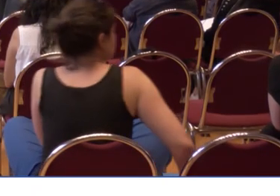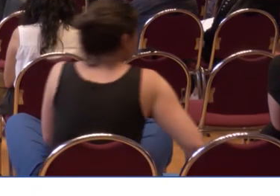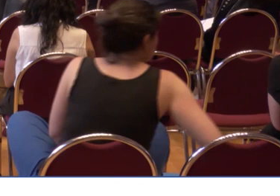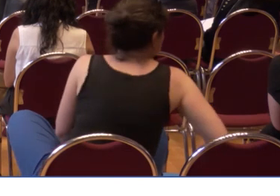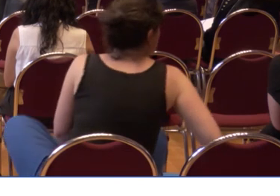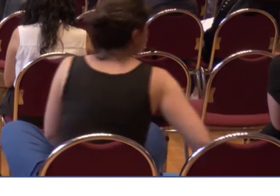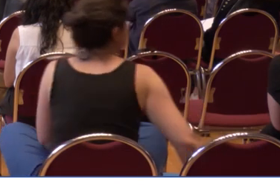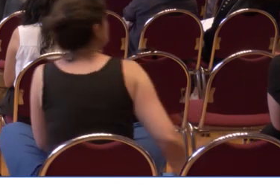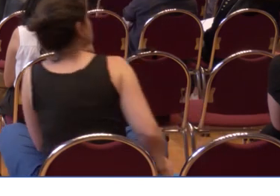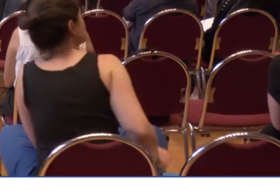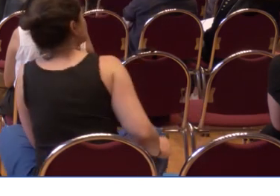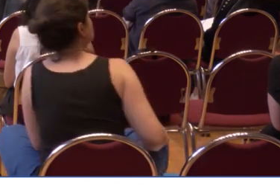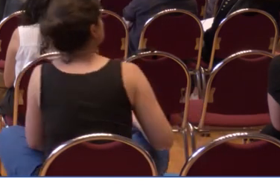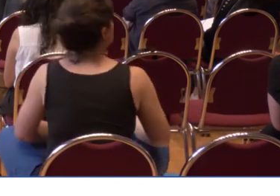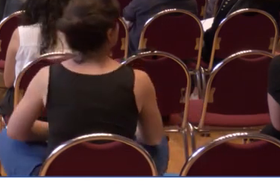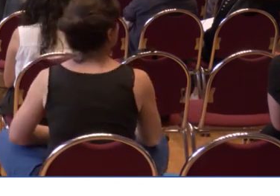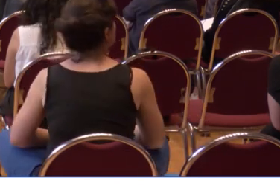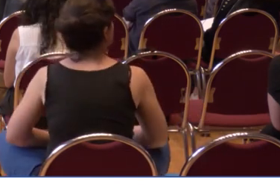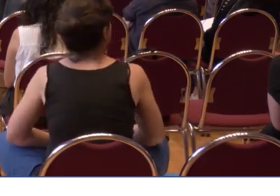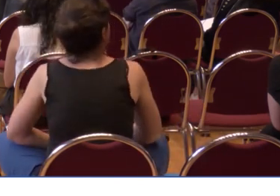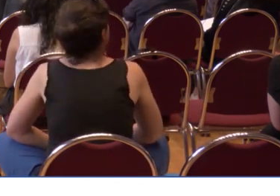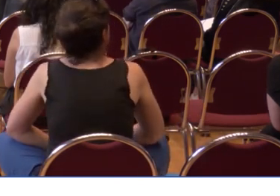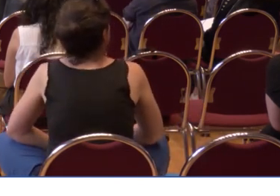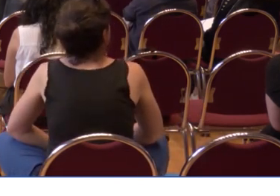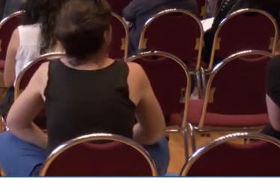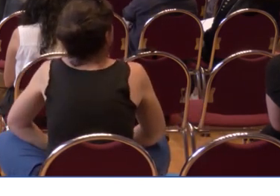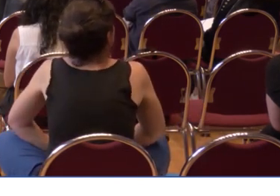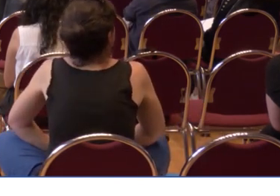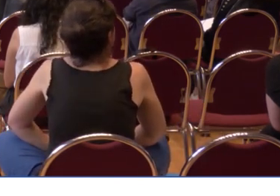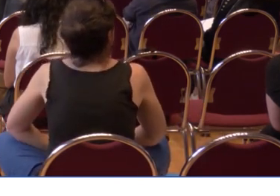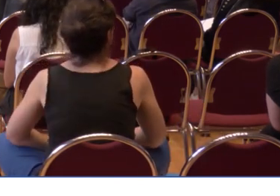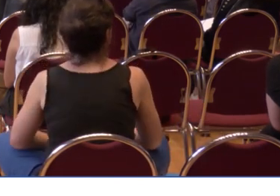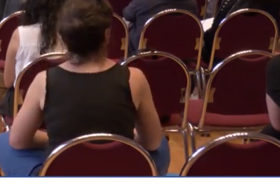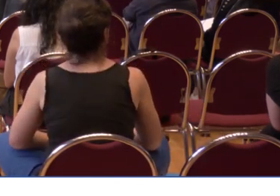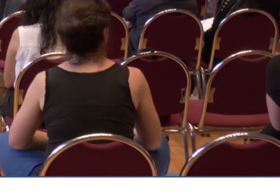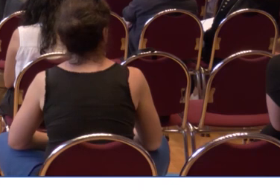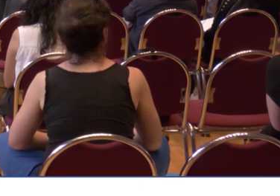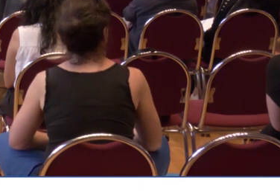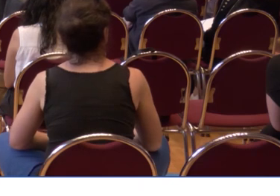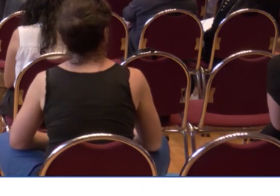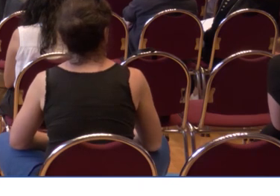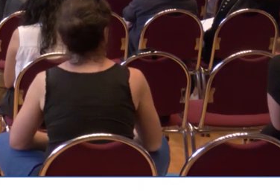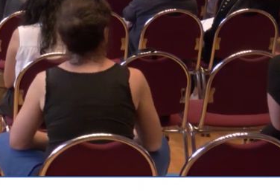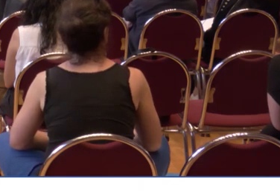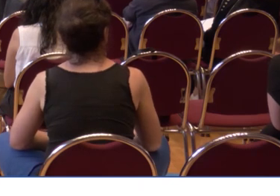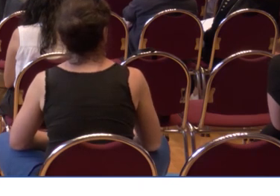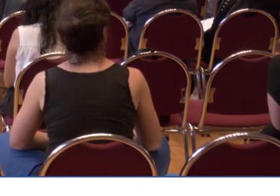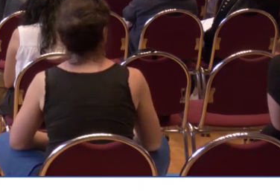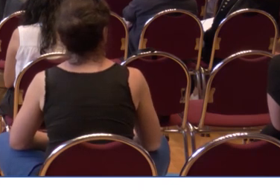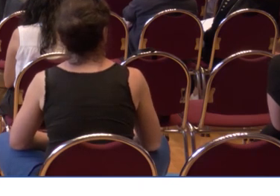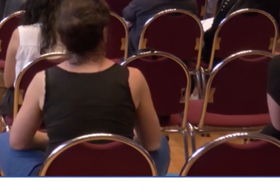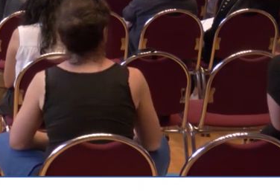Hilfe und dann das in den Antrag schreiben und dann gibt es erstmal ein Gespräch